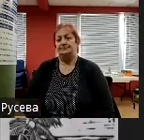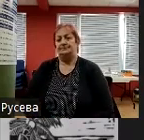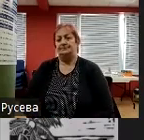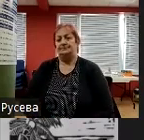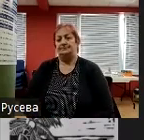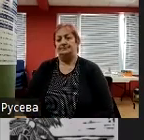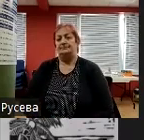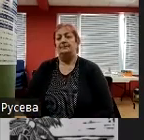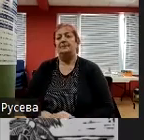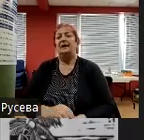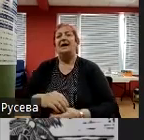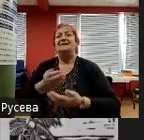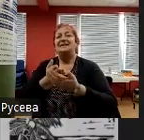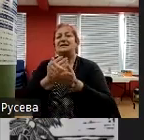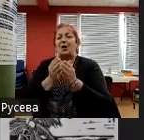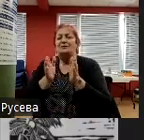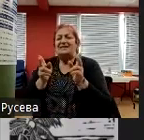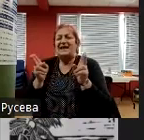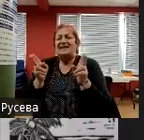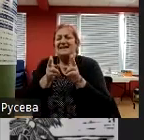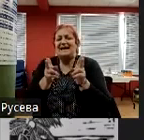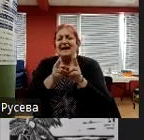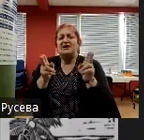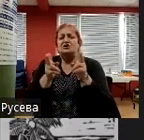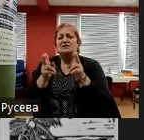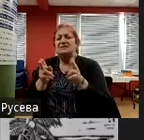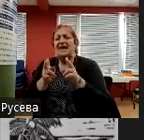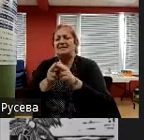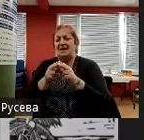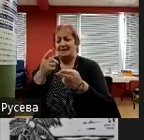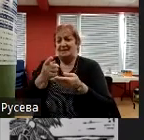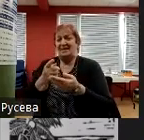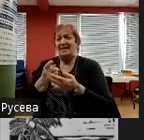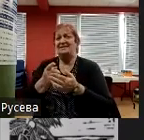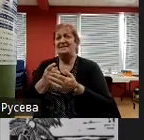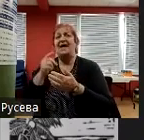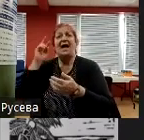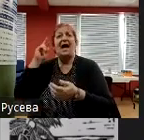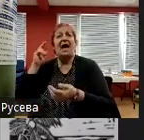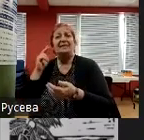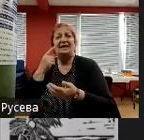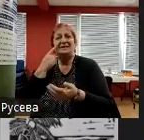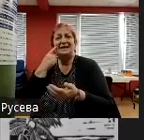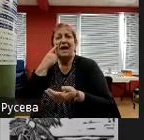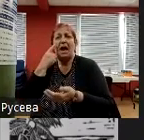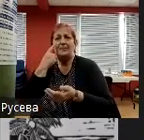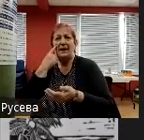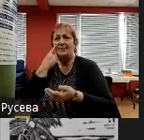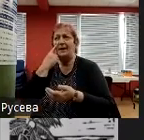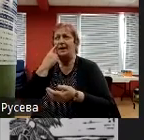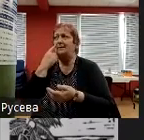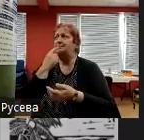съкращения. Това са дадени тук на английски примери. FWD